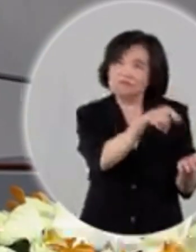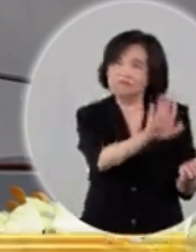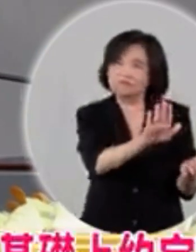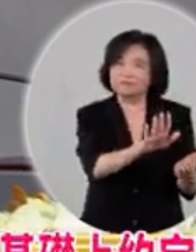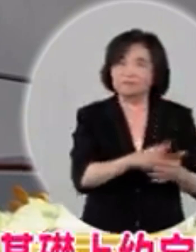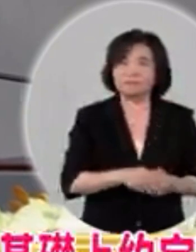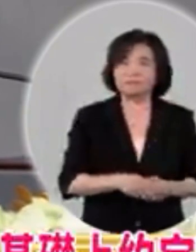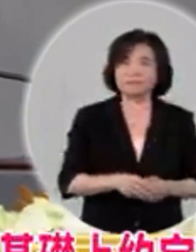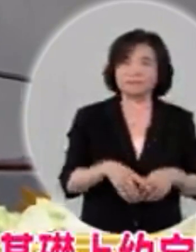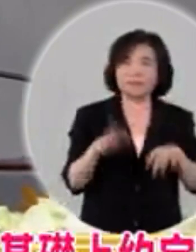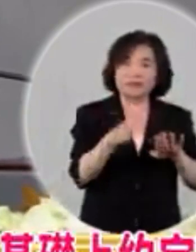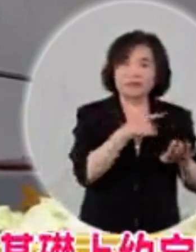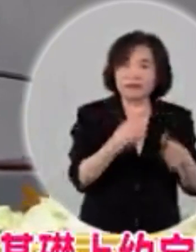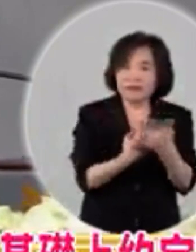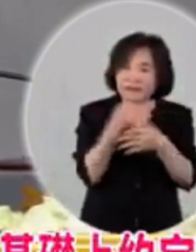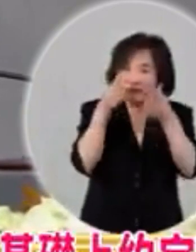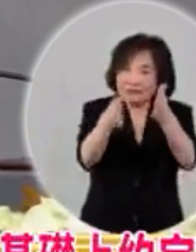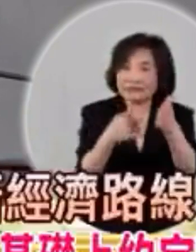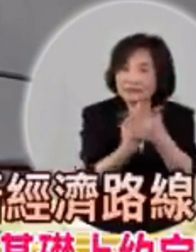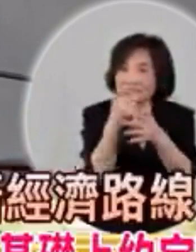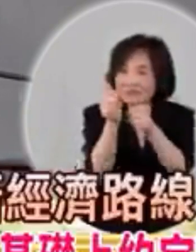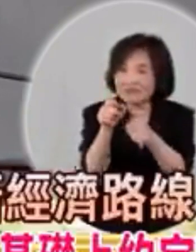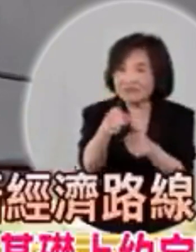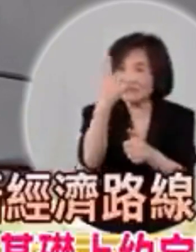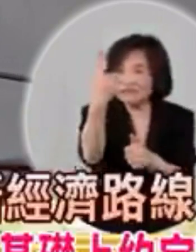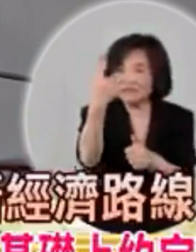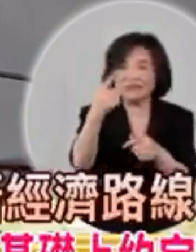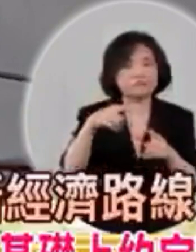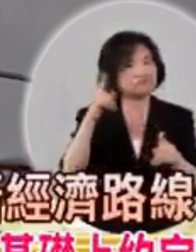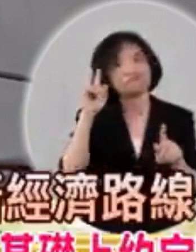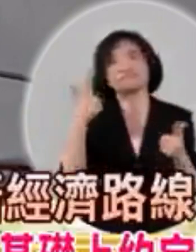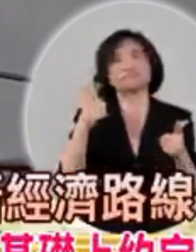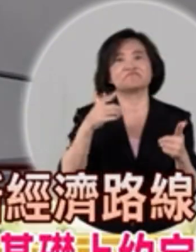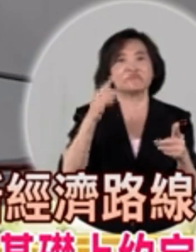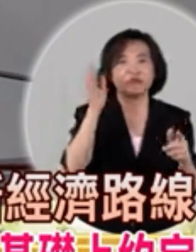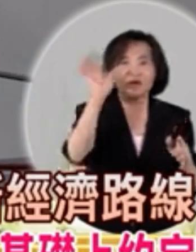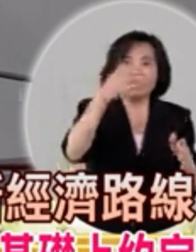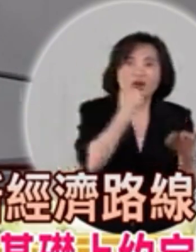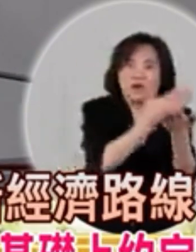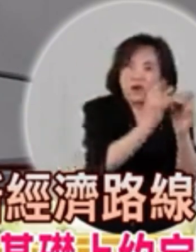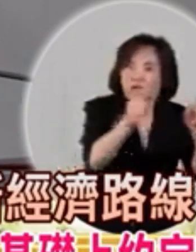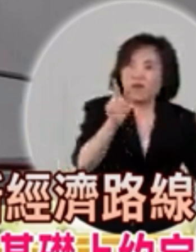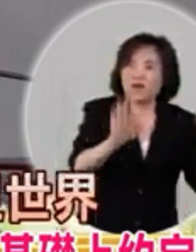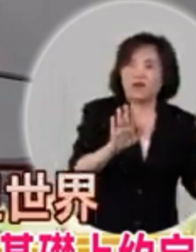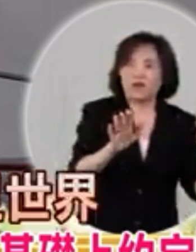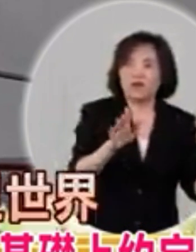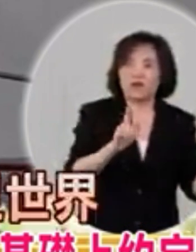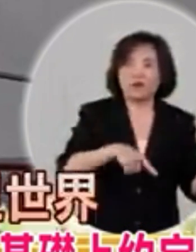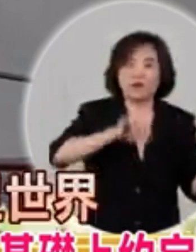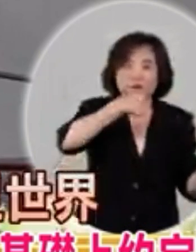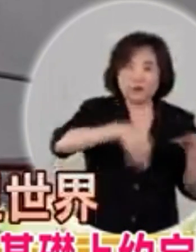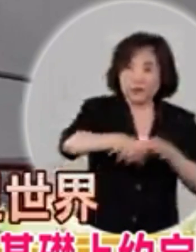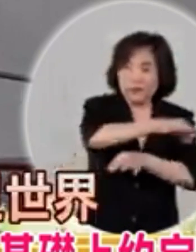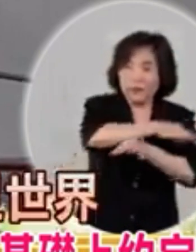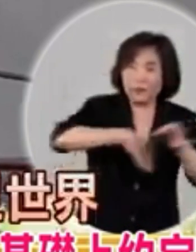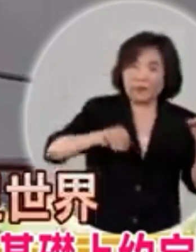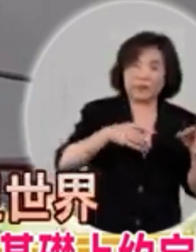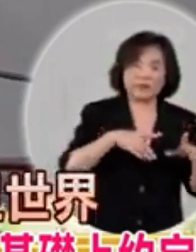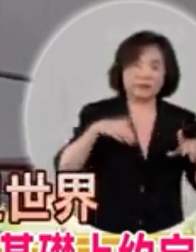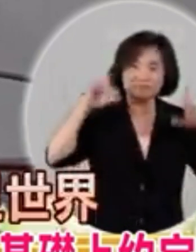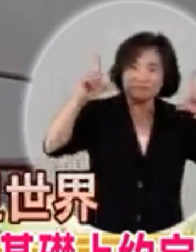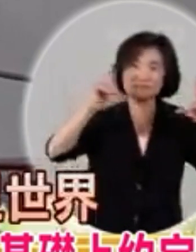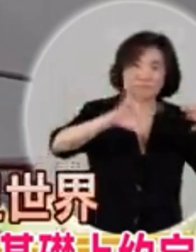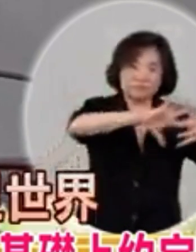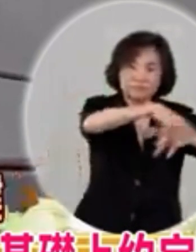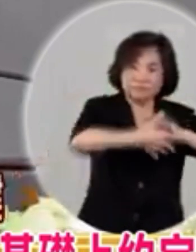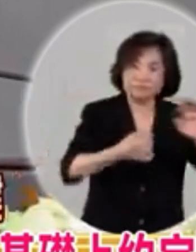不再依赖单一市场的新经济路线， 这是台湾经济能够立足世界